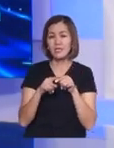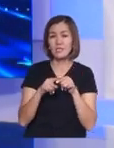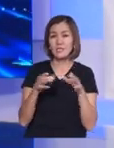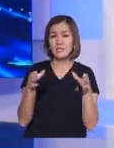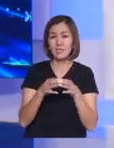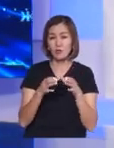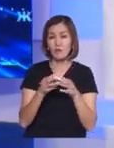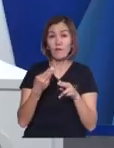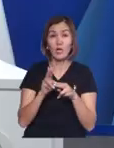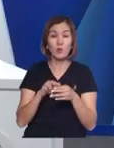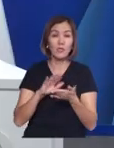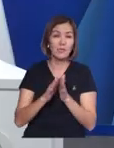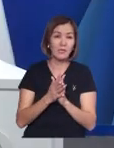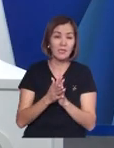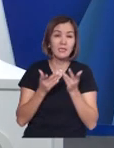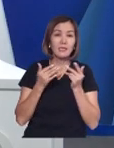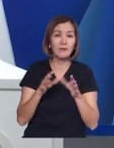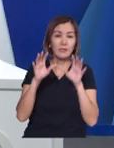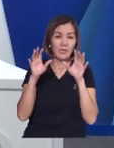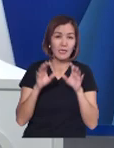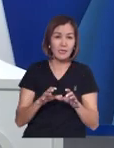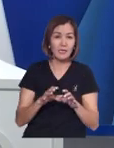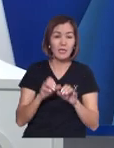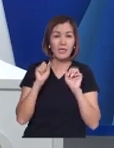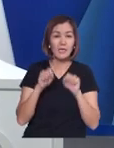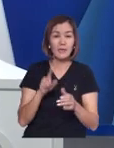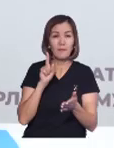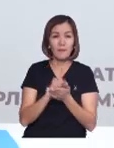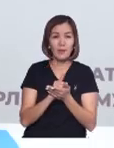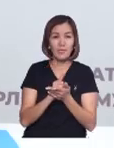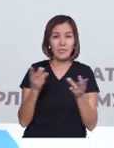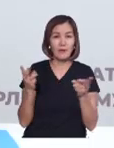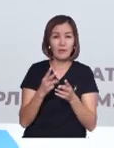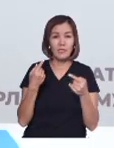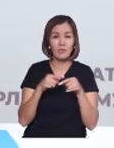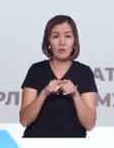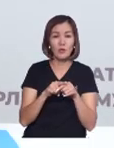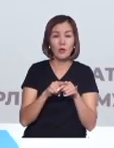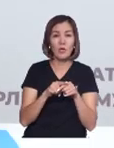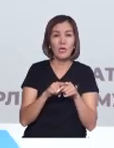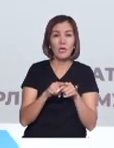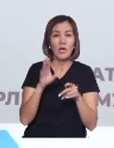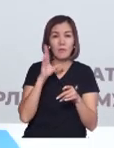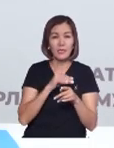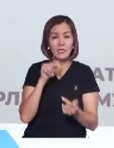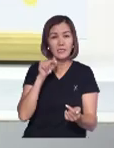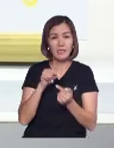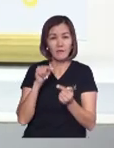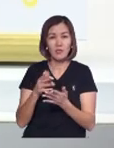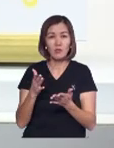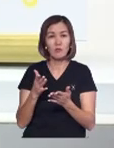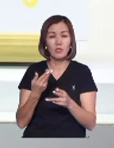технических надзоров, которые, согласно требованиям законодательства, обязаны иметь необходимую техническую базу и обладать